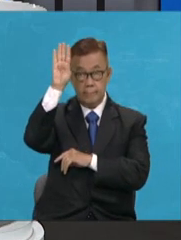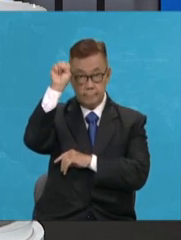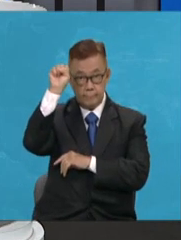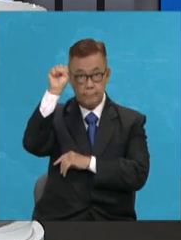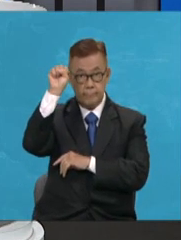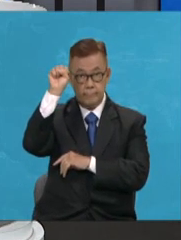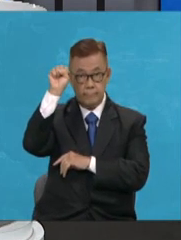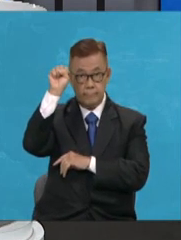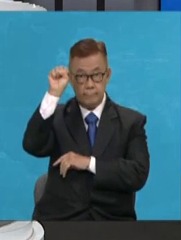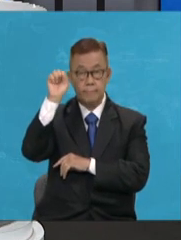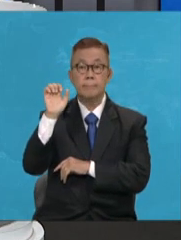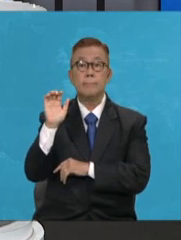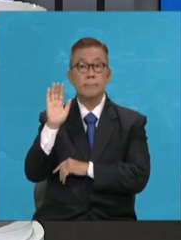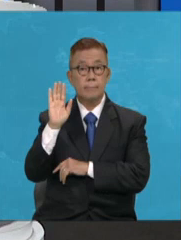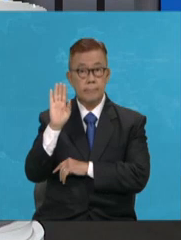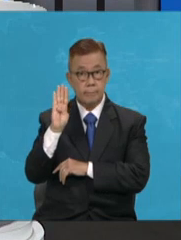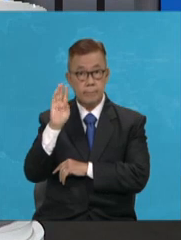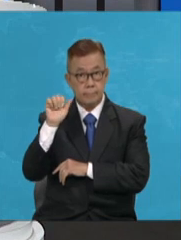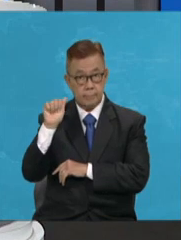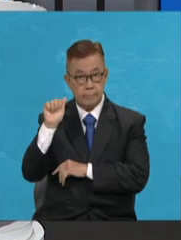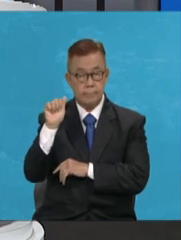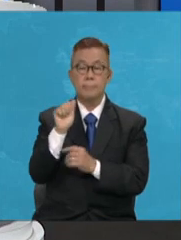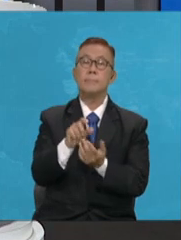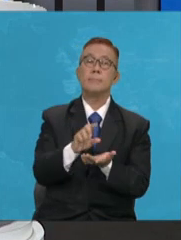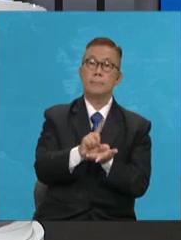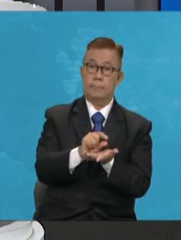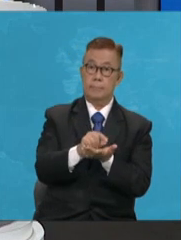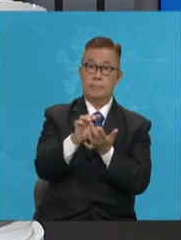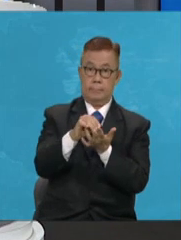Haji suhaili dan saya nurbaisura endi